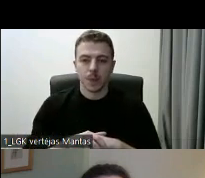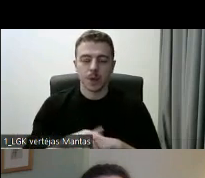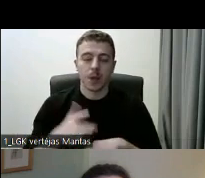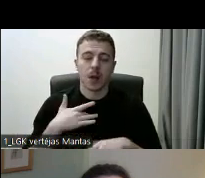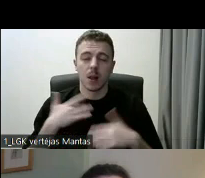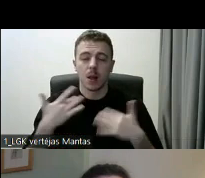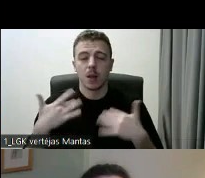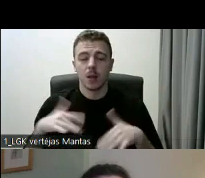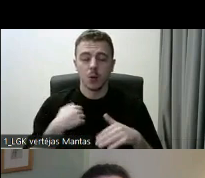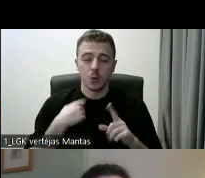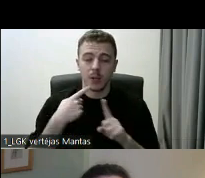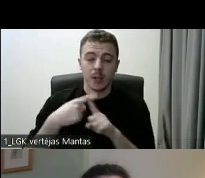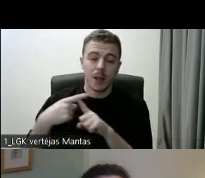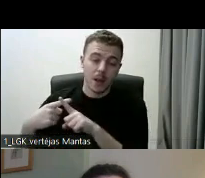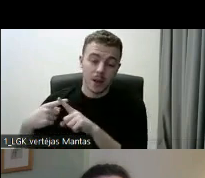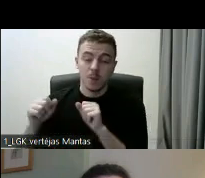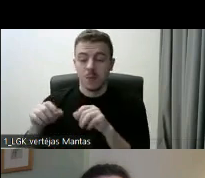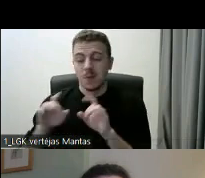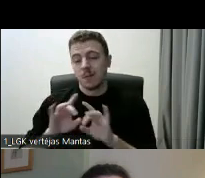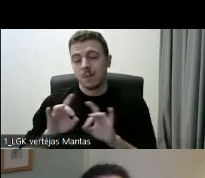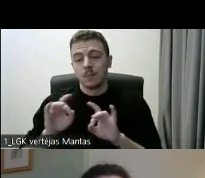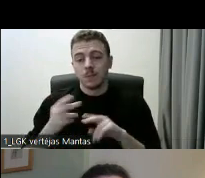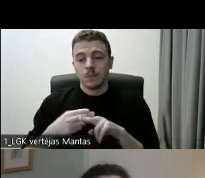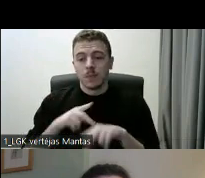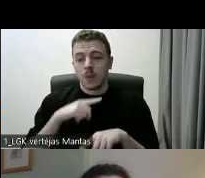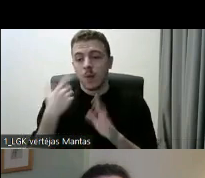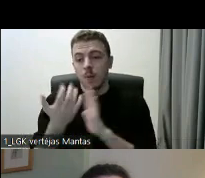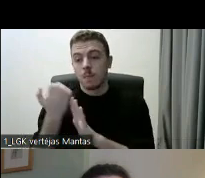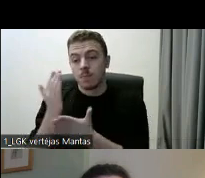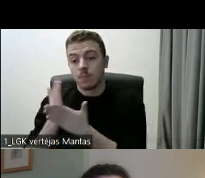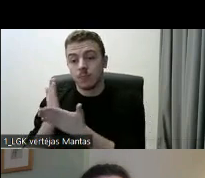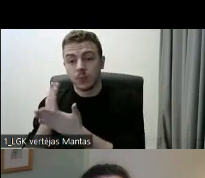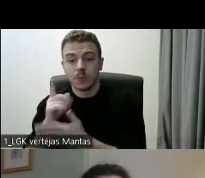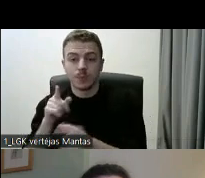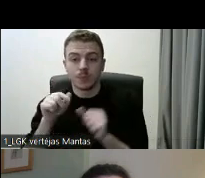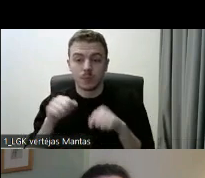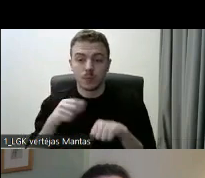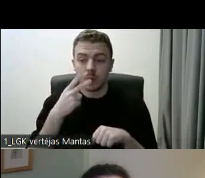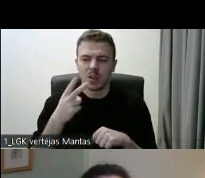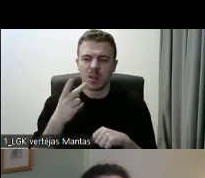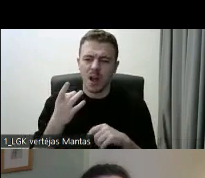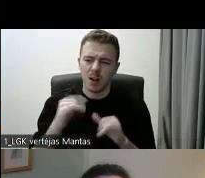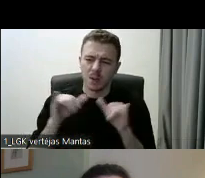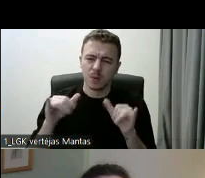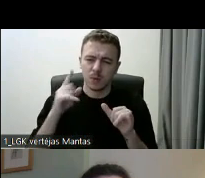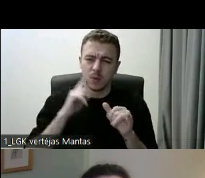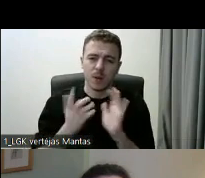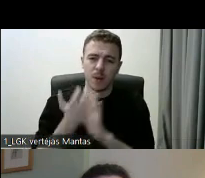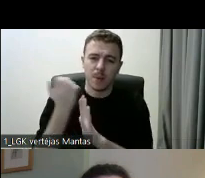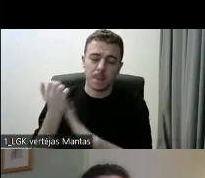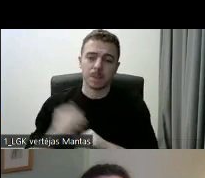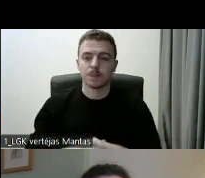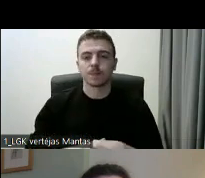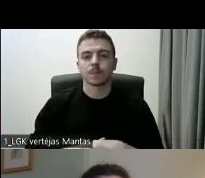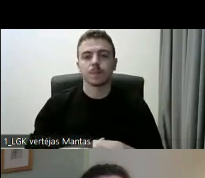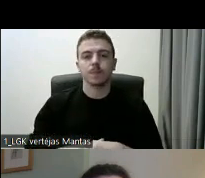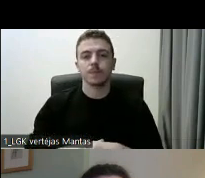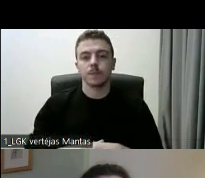ir turite teigiamų dalykų, jau esate nemažai pasiekę tos sritis, bet dar daugiau norite pasiekti. Ir